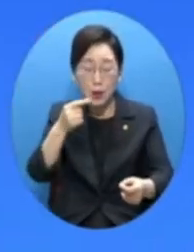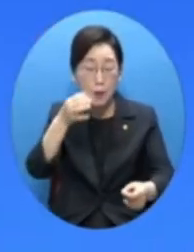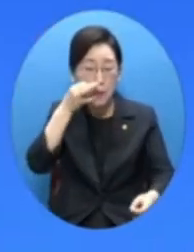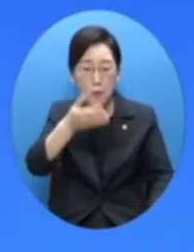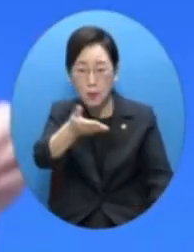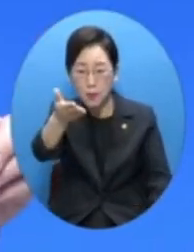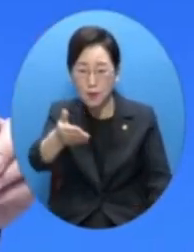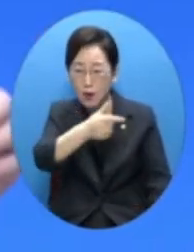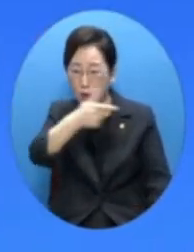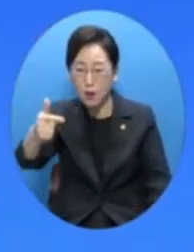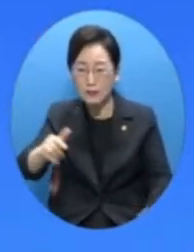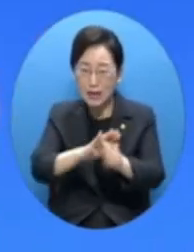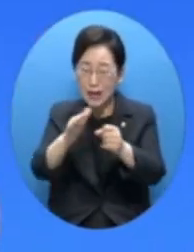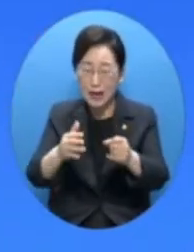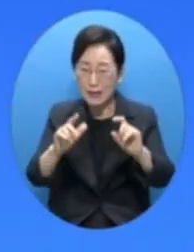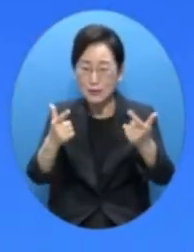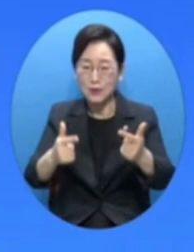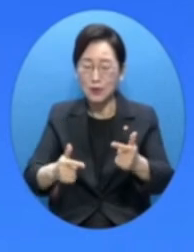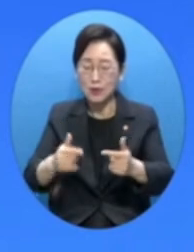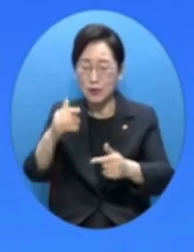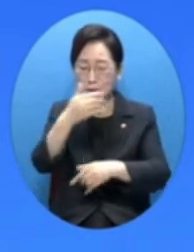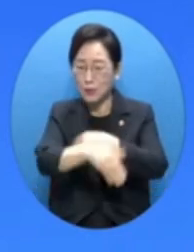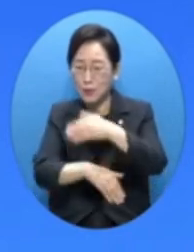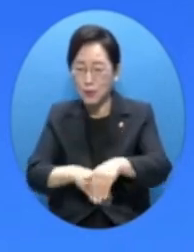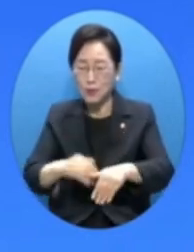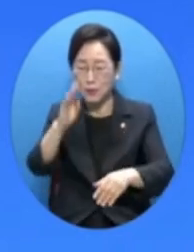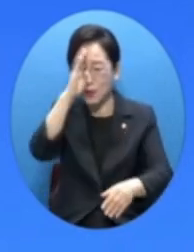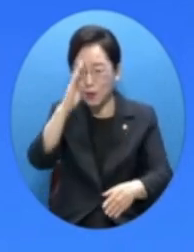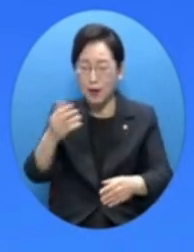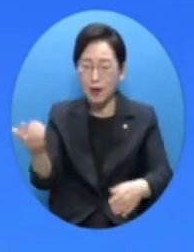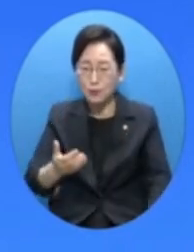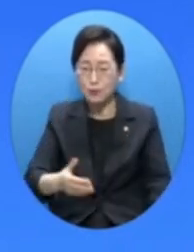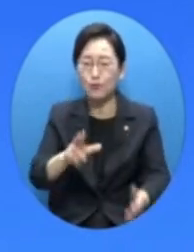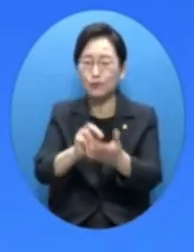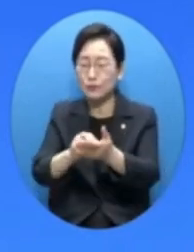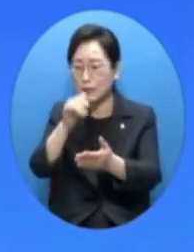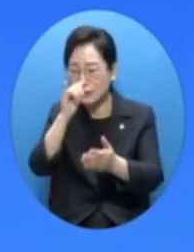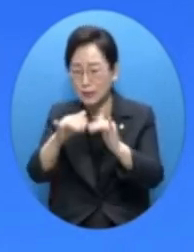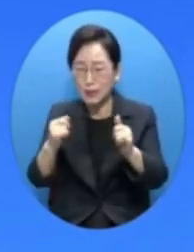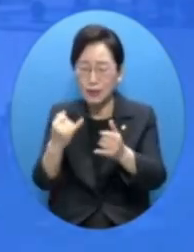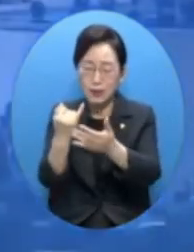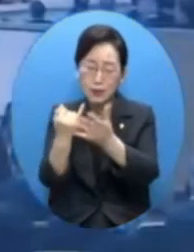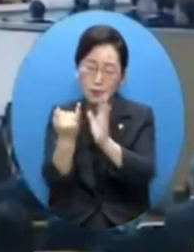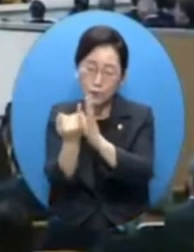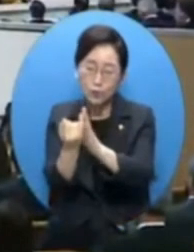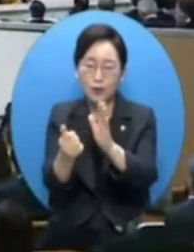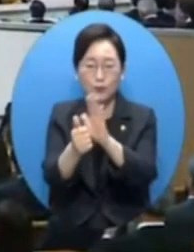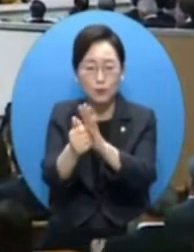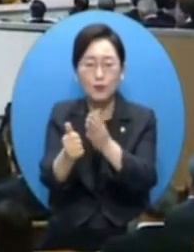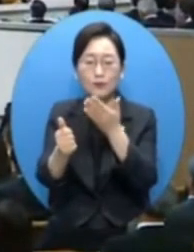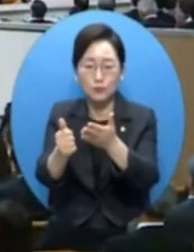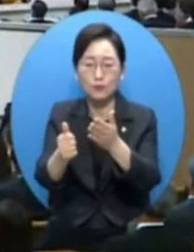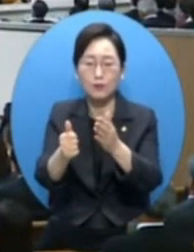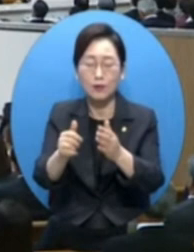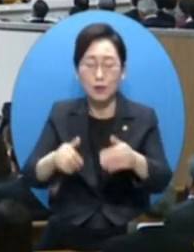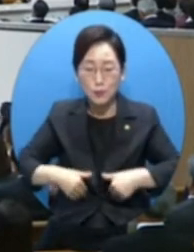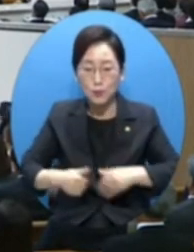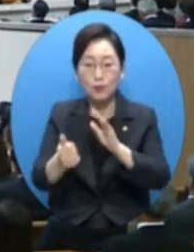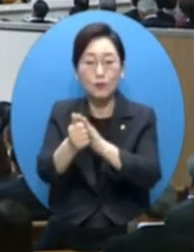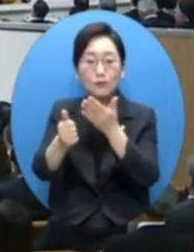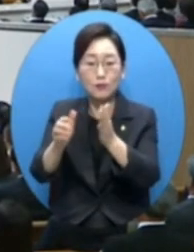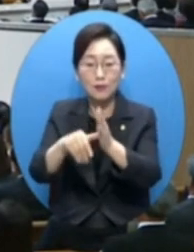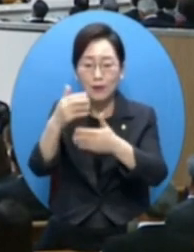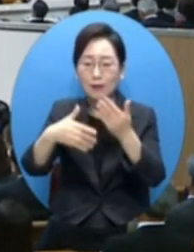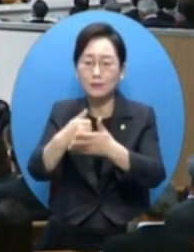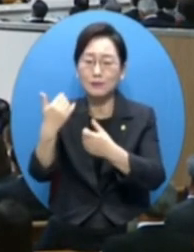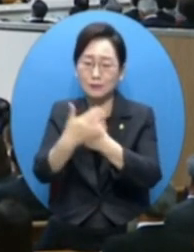이렇게 소외된 사람, 병든 사람, 아픈 사람, 문제 사람을 보듬어주고 그들에게 필요한 것을 나눠줄 때 하나님의 은혜가 그들에게 넘쳐나게